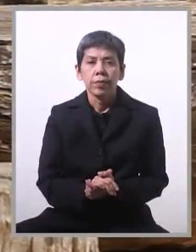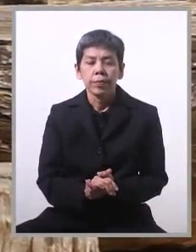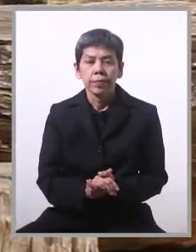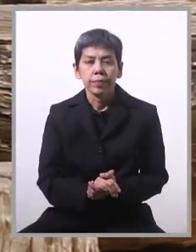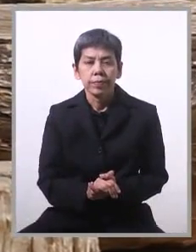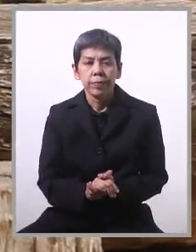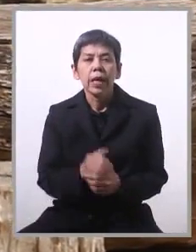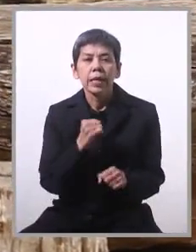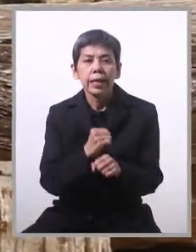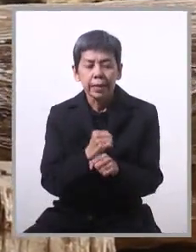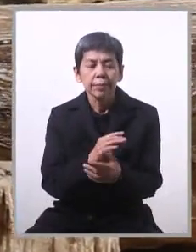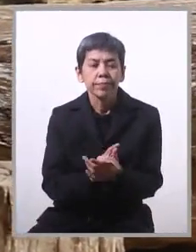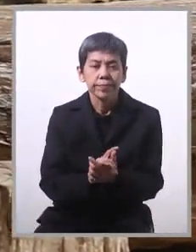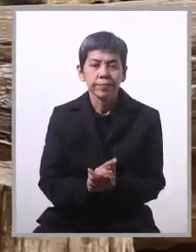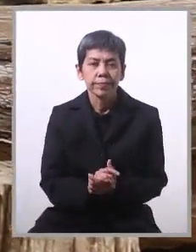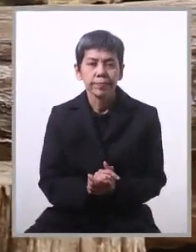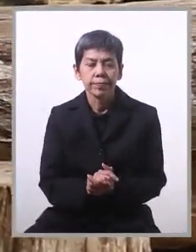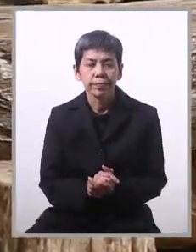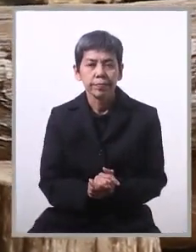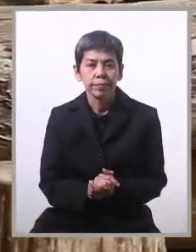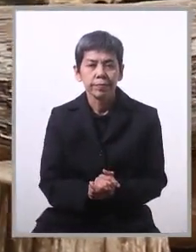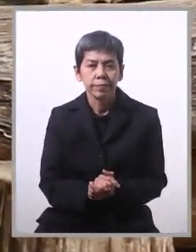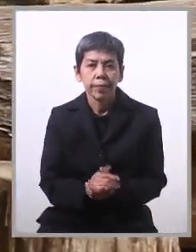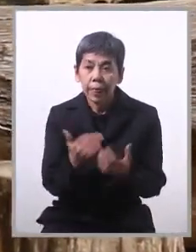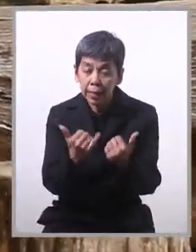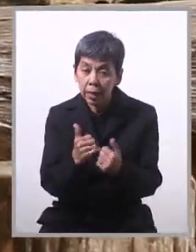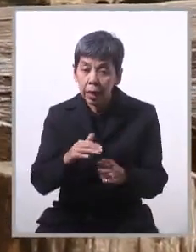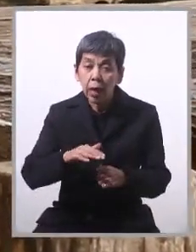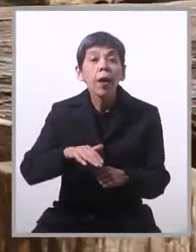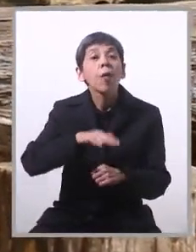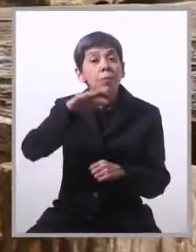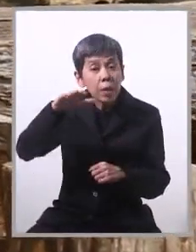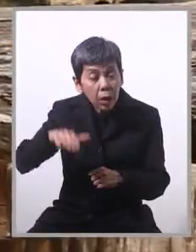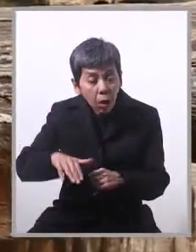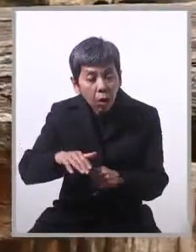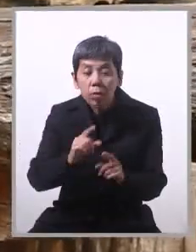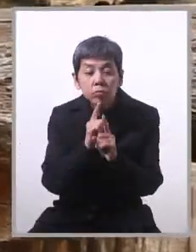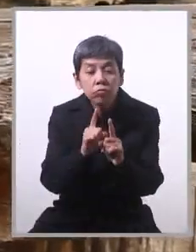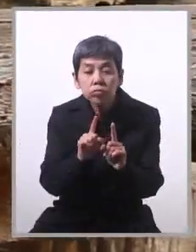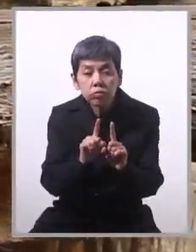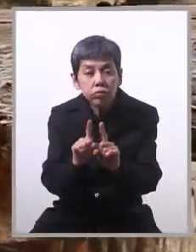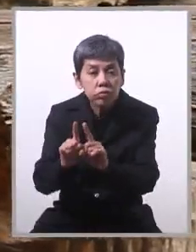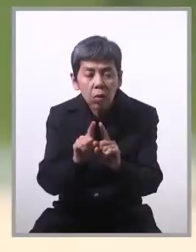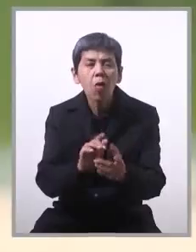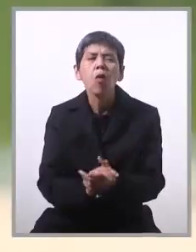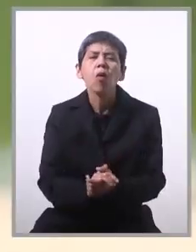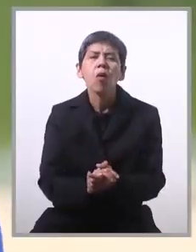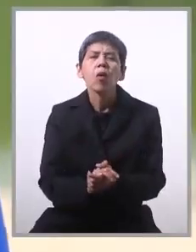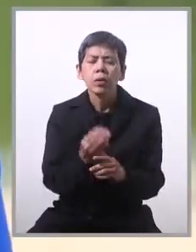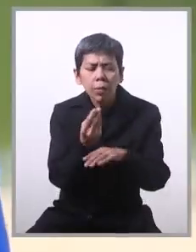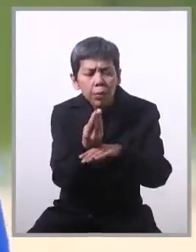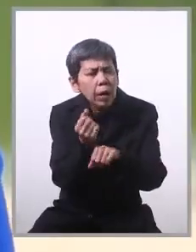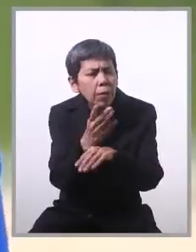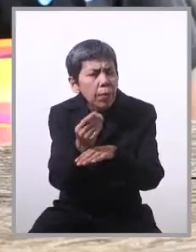จิวเวลรี ่ครับผมก็ทำจิวเวลรี่เหมือนกัน คนนี้คือน้องคนนี้คือพี ่ครับ ก็คือน้องตามพี่ตลอด ครับ ทำจิว